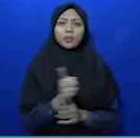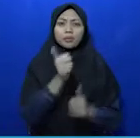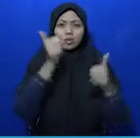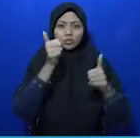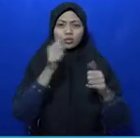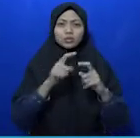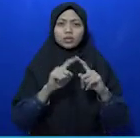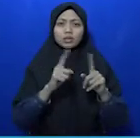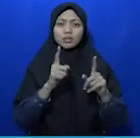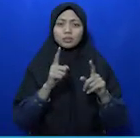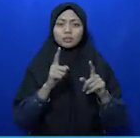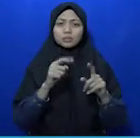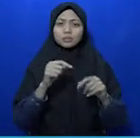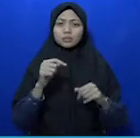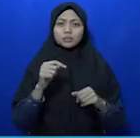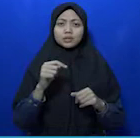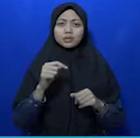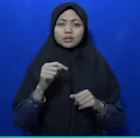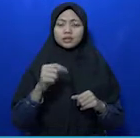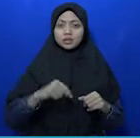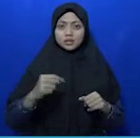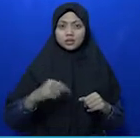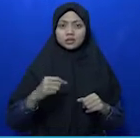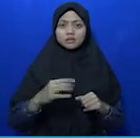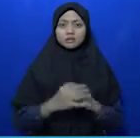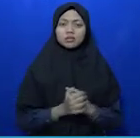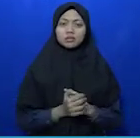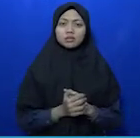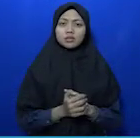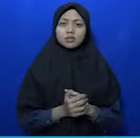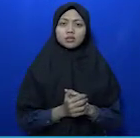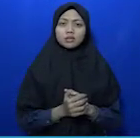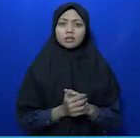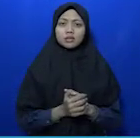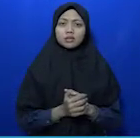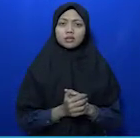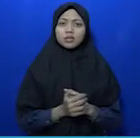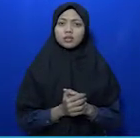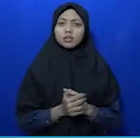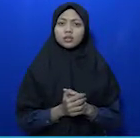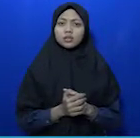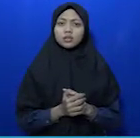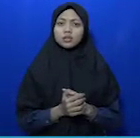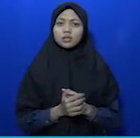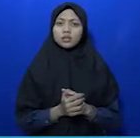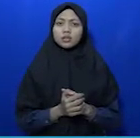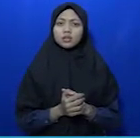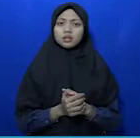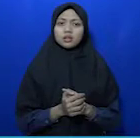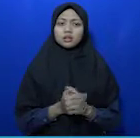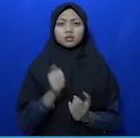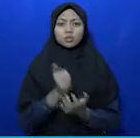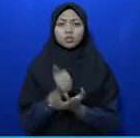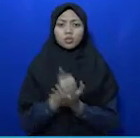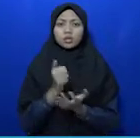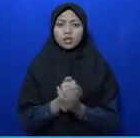divestasi saham 51% itu mayoritas, kita mayoritas gitu ya. Nah, lazimnya